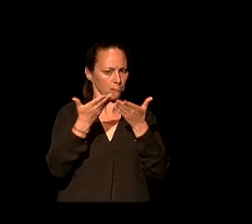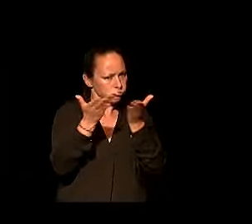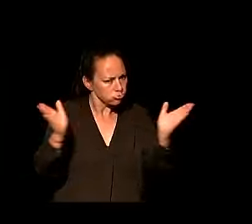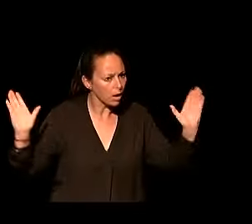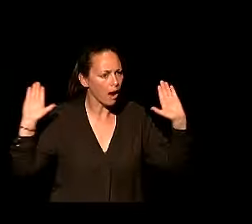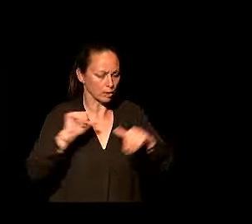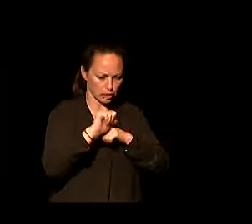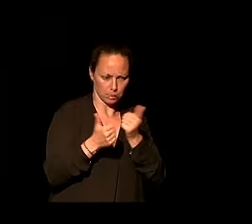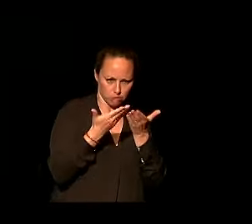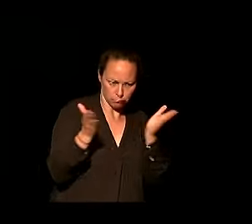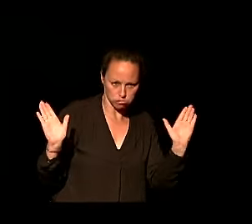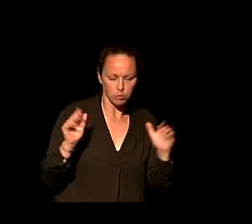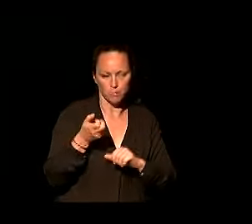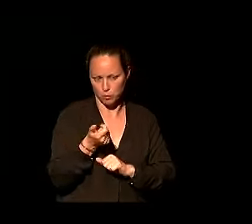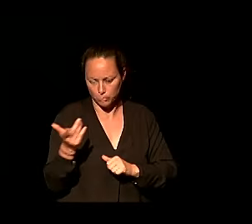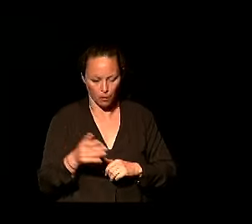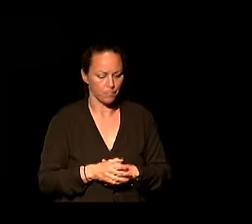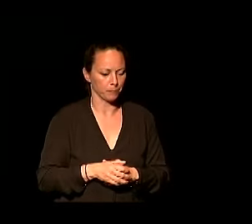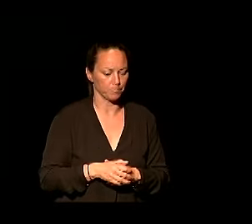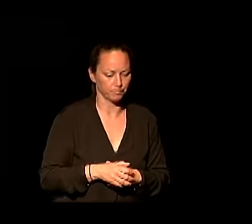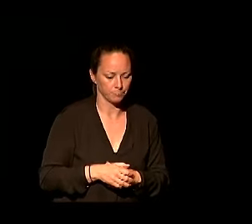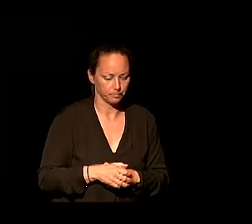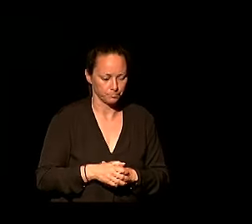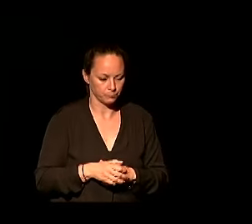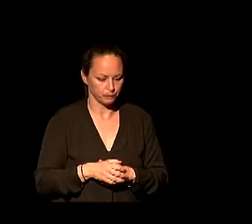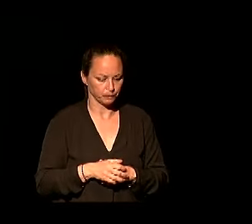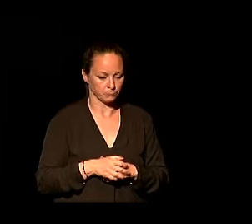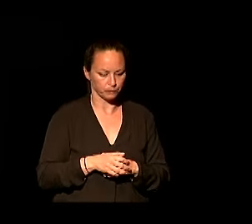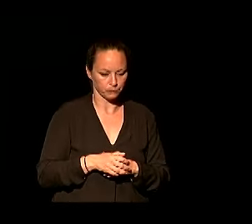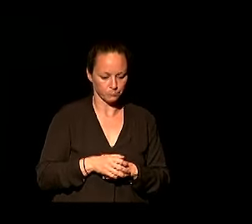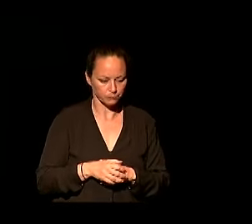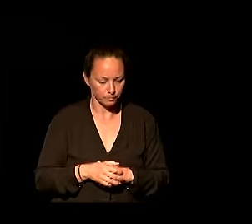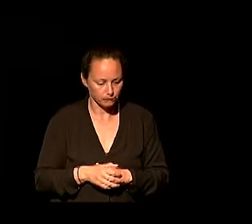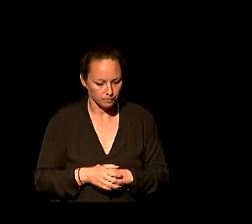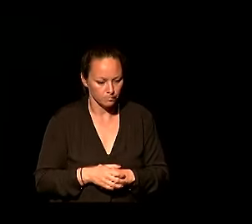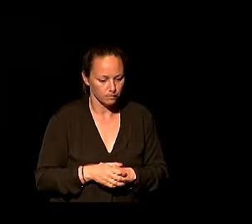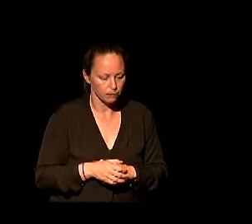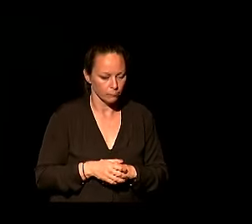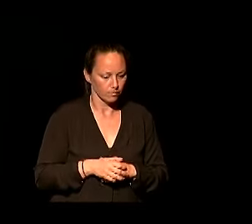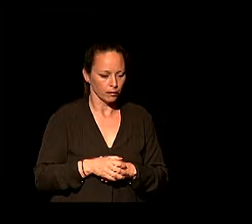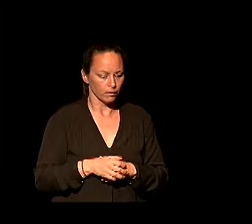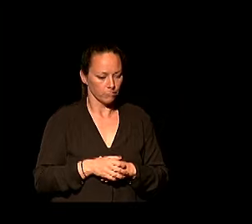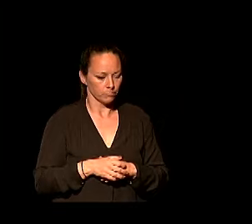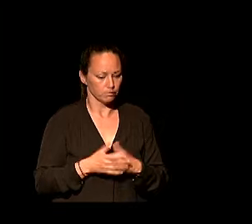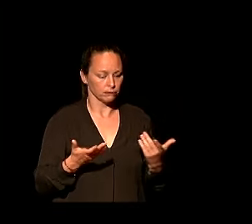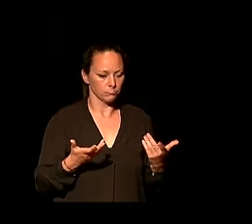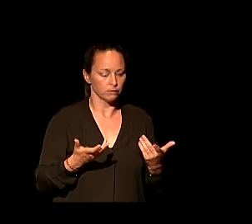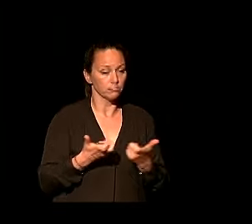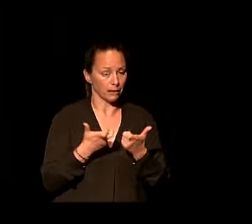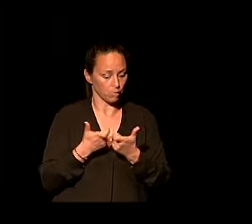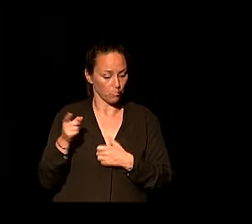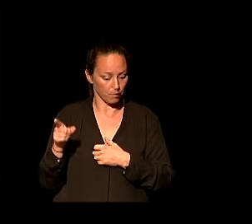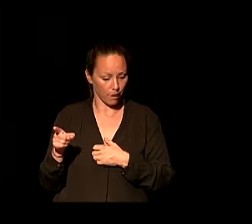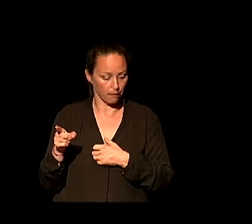donc de pièce maîtresse de génie, disons, de bijoux de génie, donc que seraient là ici les